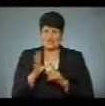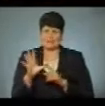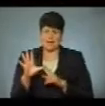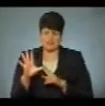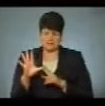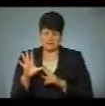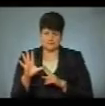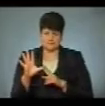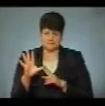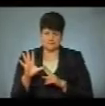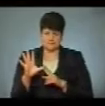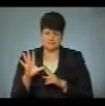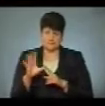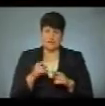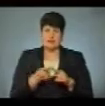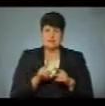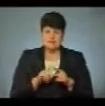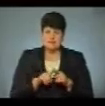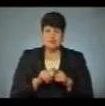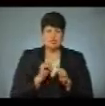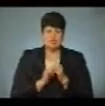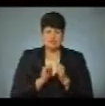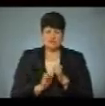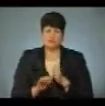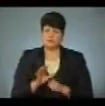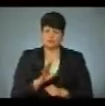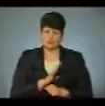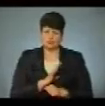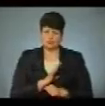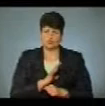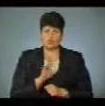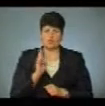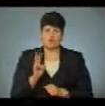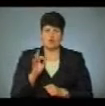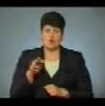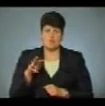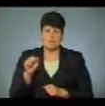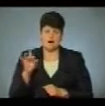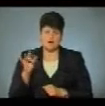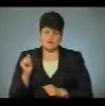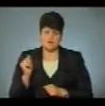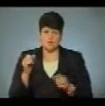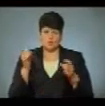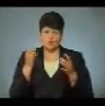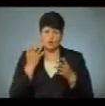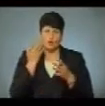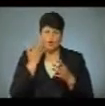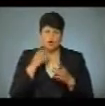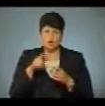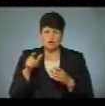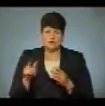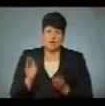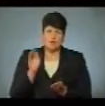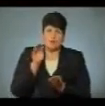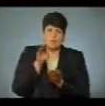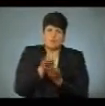п'ятий. Такий обряд дуже часто практикувався в племенах комарівської культури в епосі бронзи, коли людей